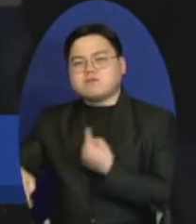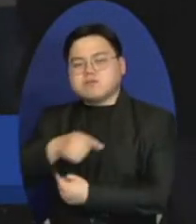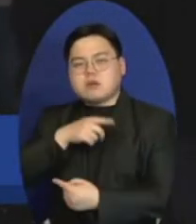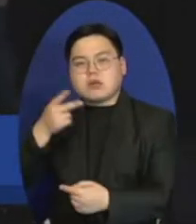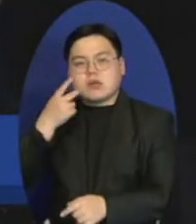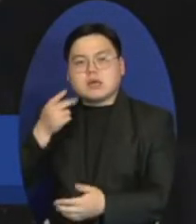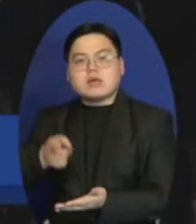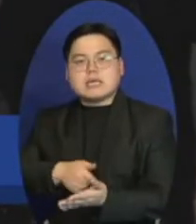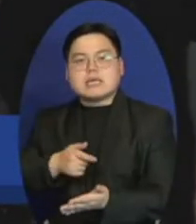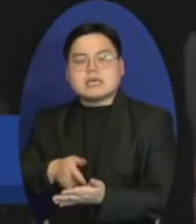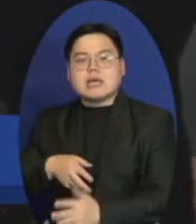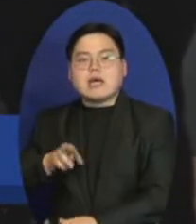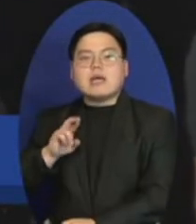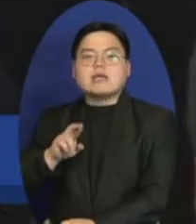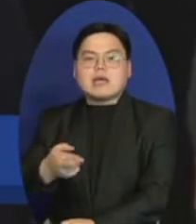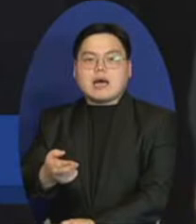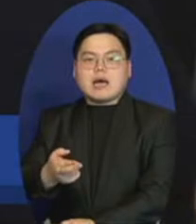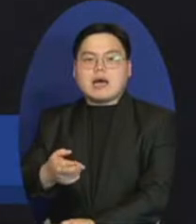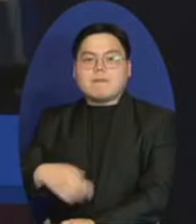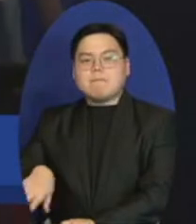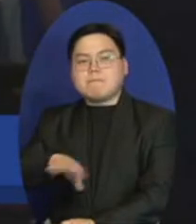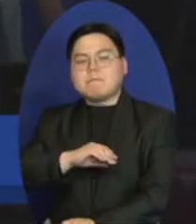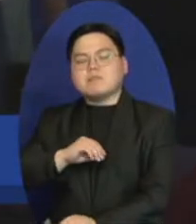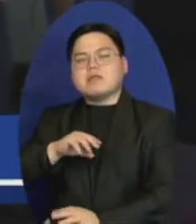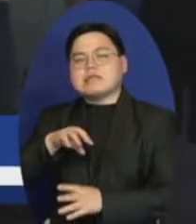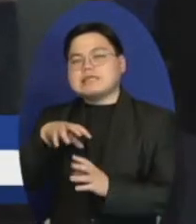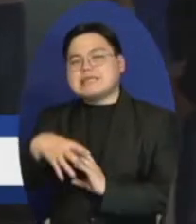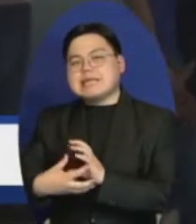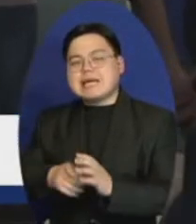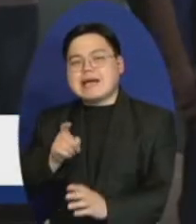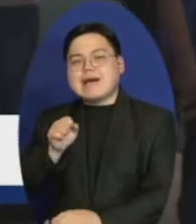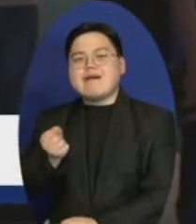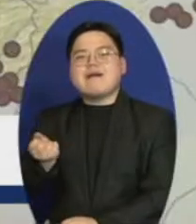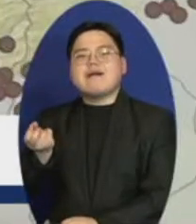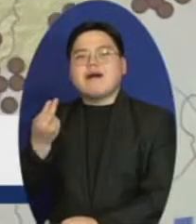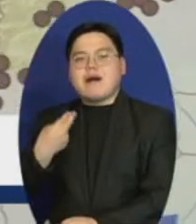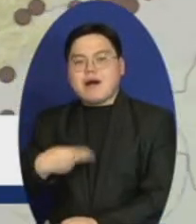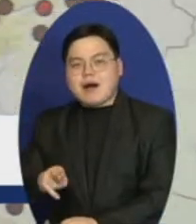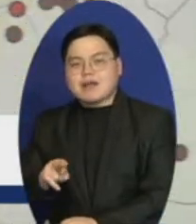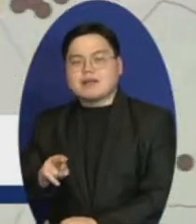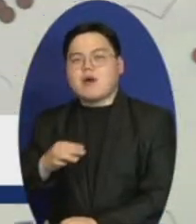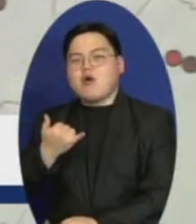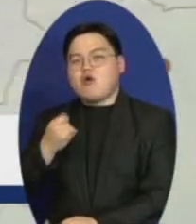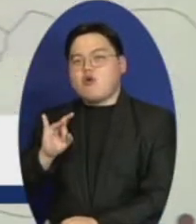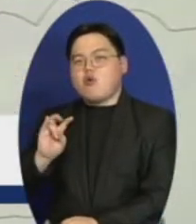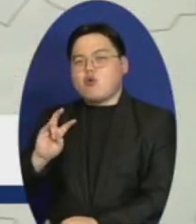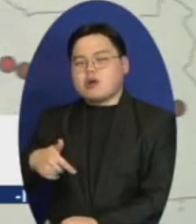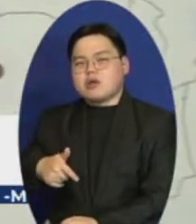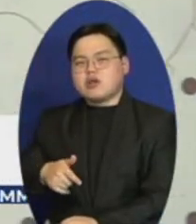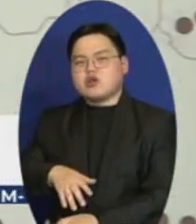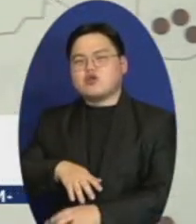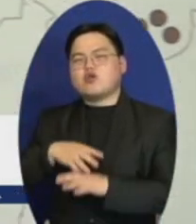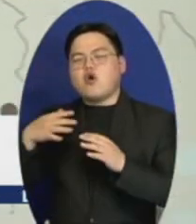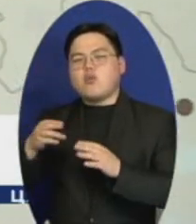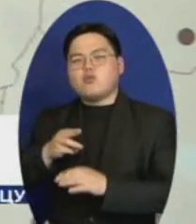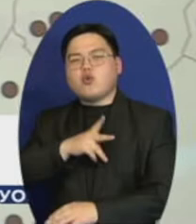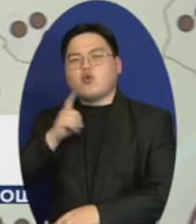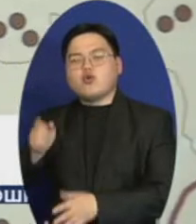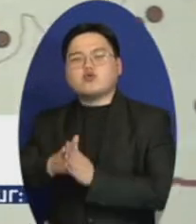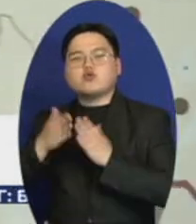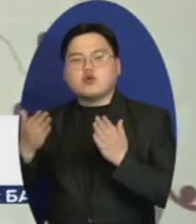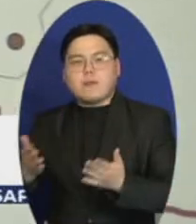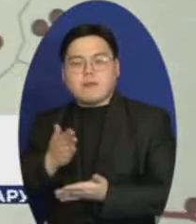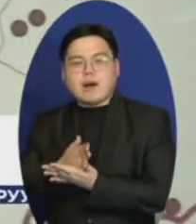Тэгэд ягаад ингэж хэлж байгаа нь вэ гэхээр одоо дэлхийд дээр энэ хадны энэ урлагийн том түүхийн номууд байдаг.